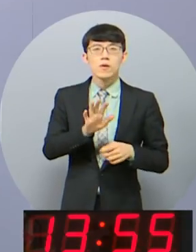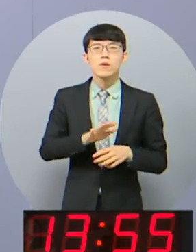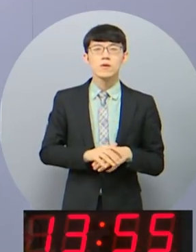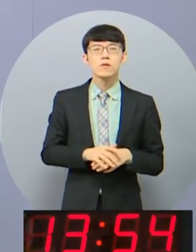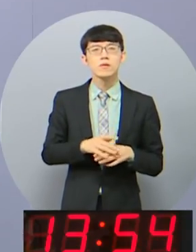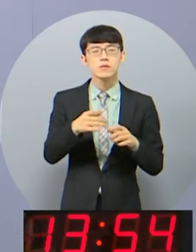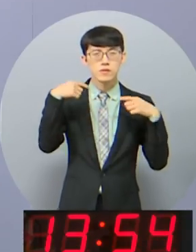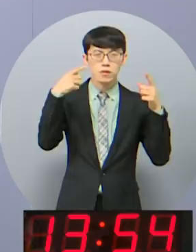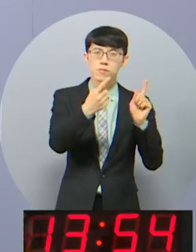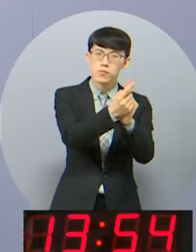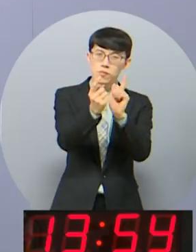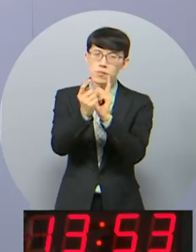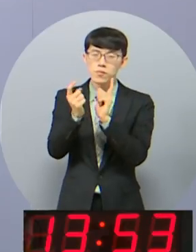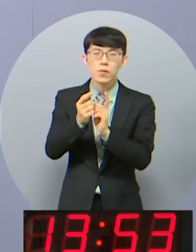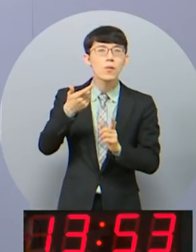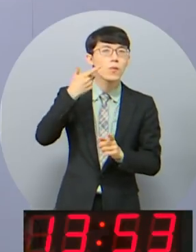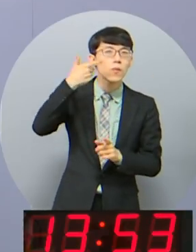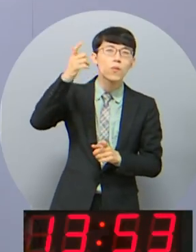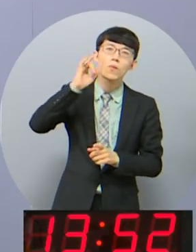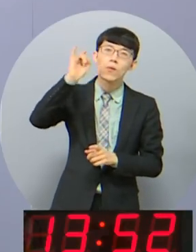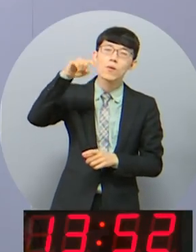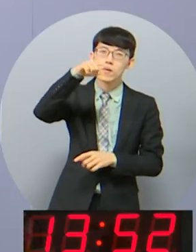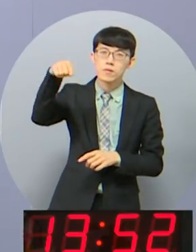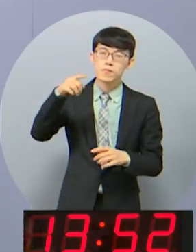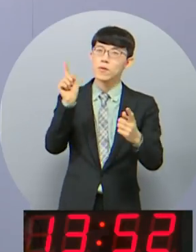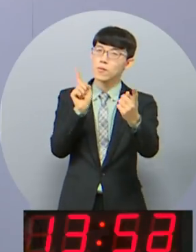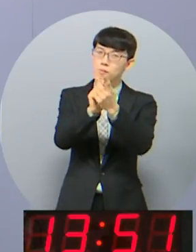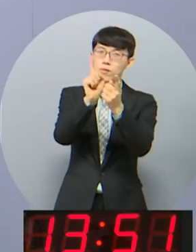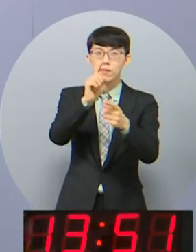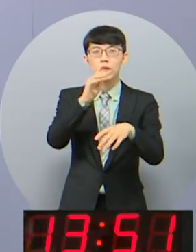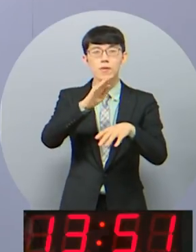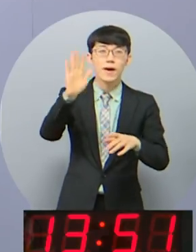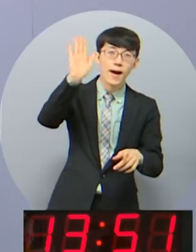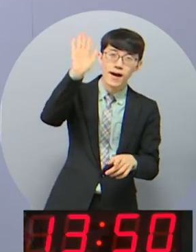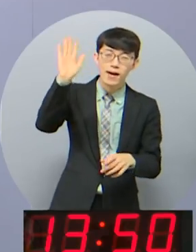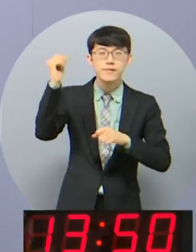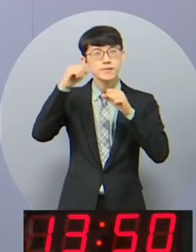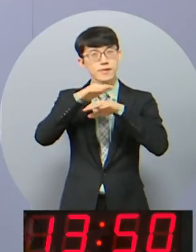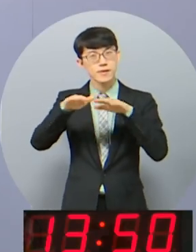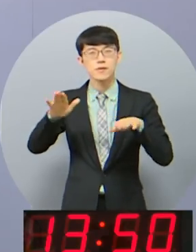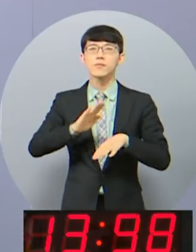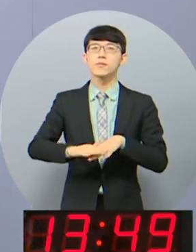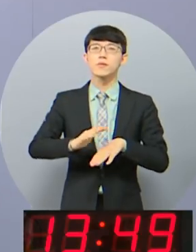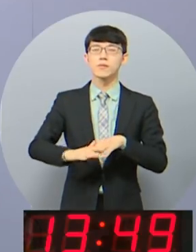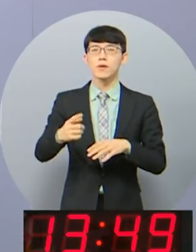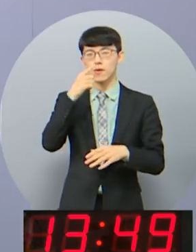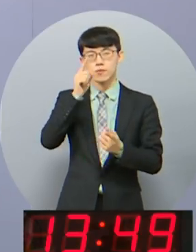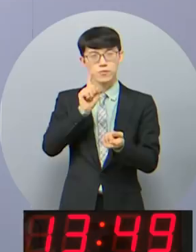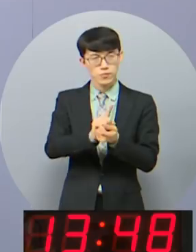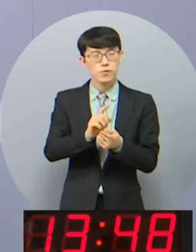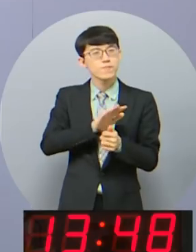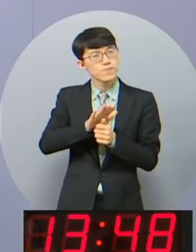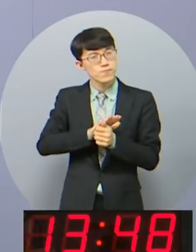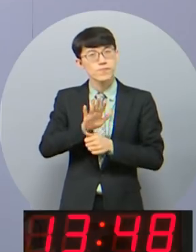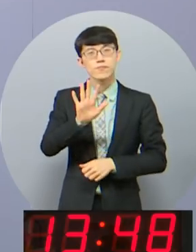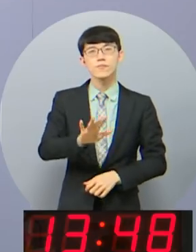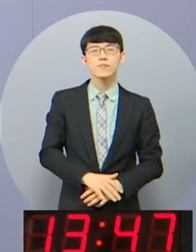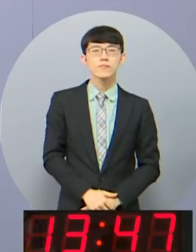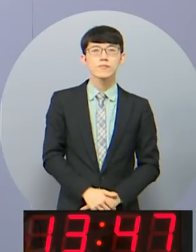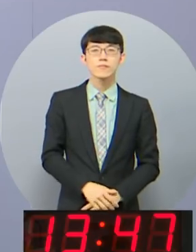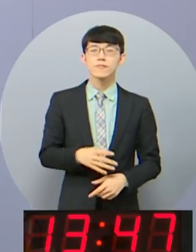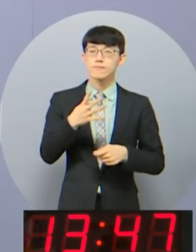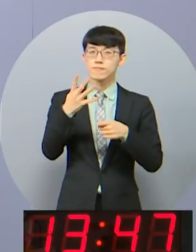这个乡亲好朋友都会道声早安，所以对于这块土地，宇恩有着浓厚的情感。这四年